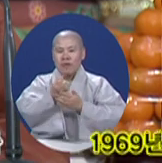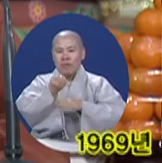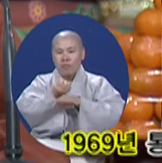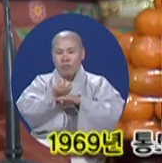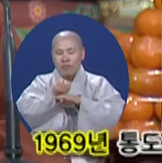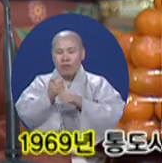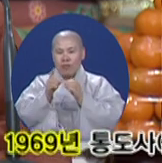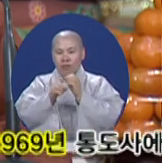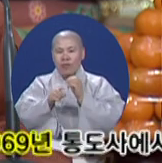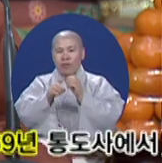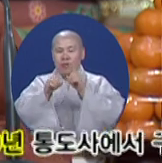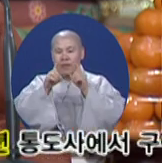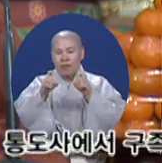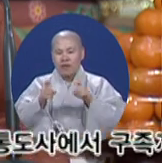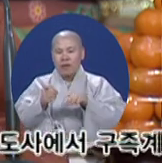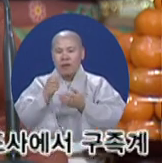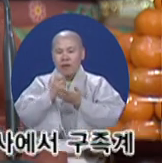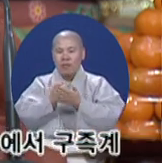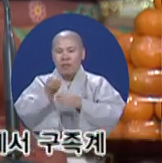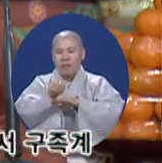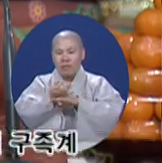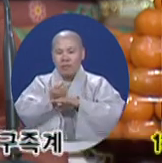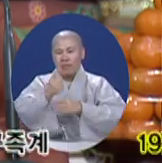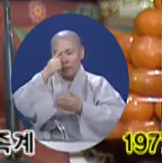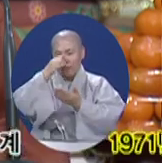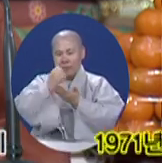불보사찰, 법보사찰, 성보사찰,